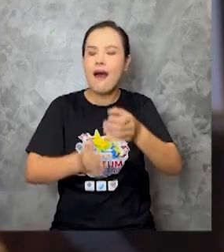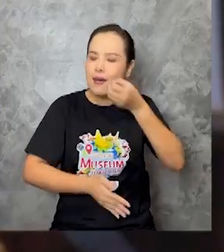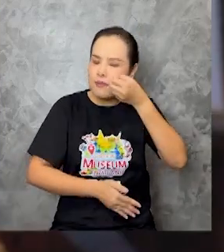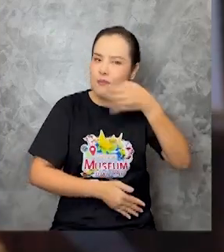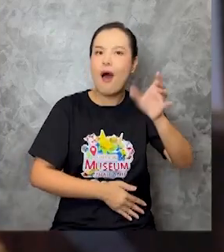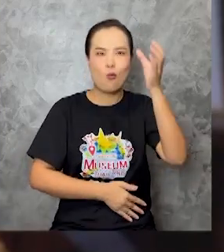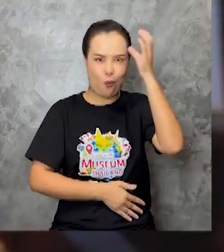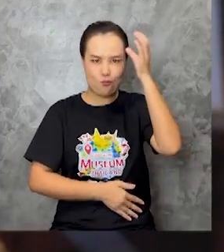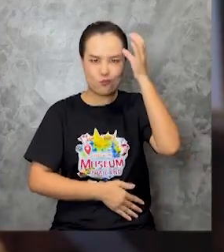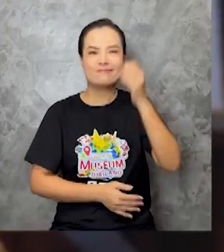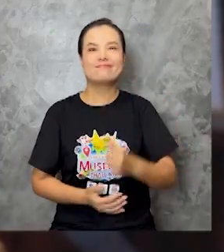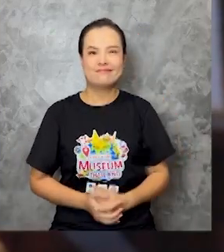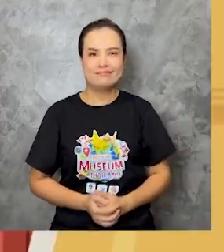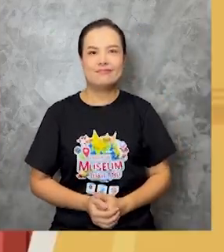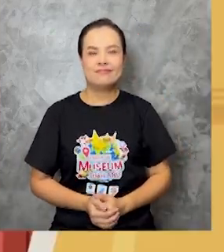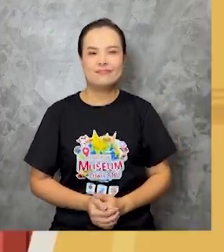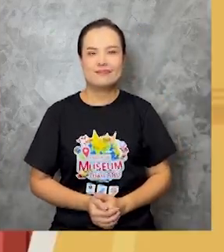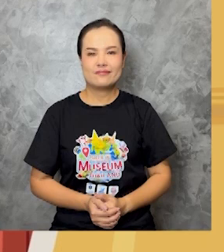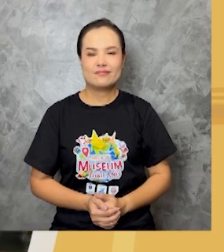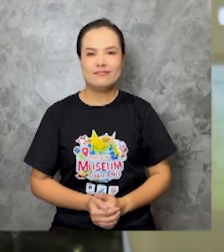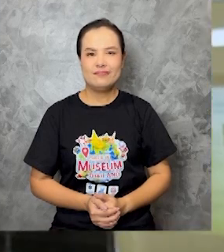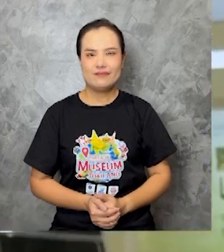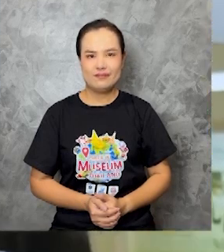างได้ความรู้กลับไปอย่างแน่นอนครับ